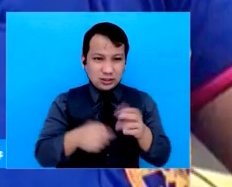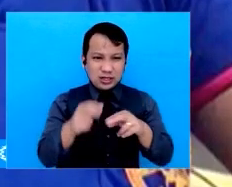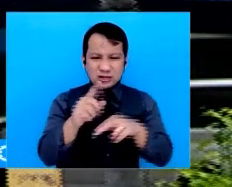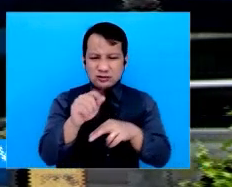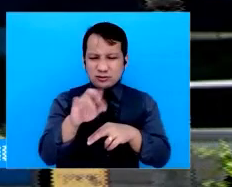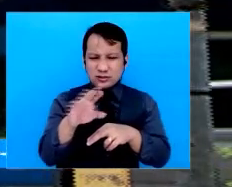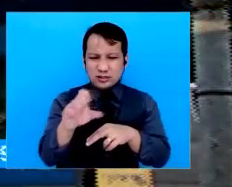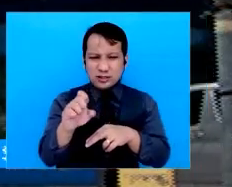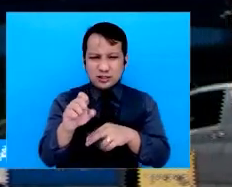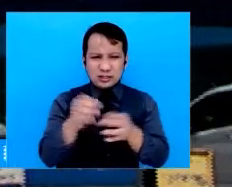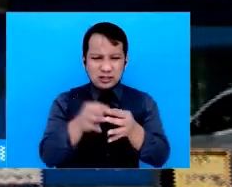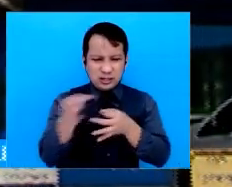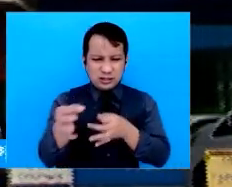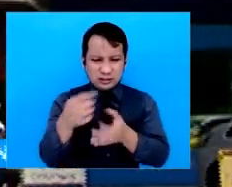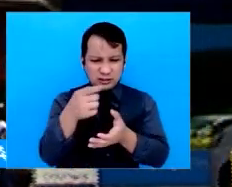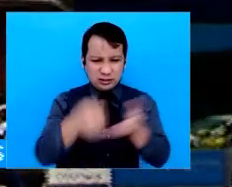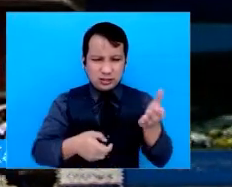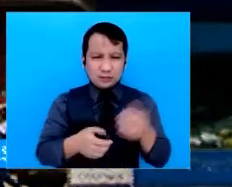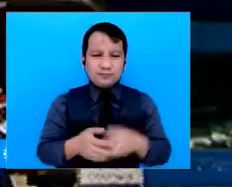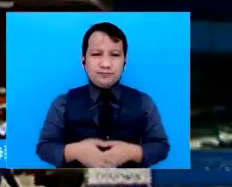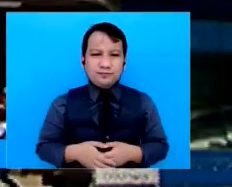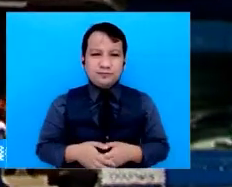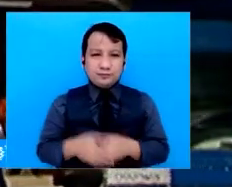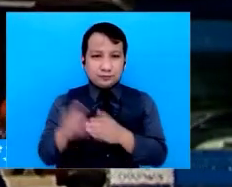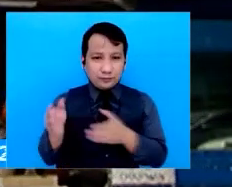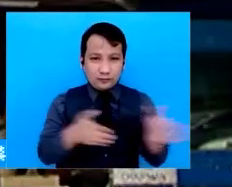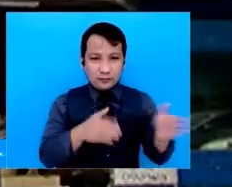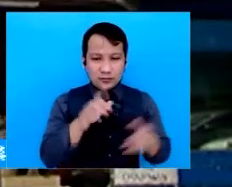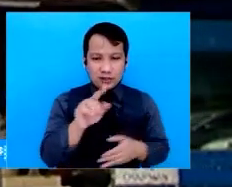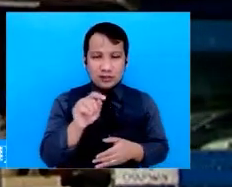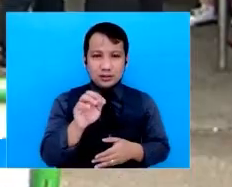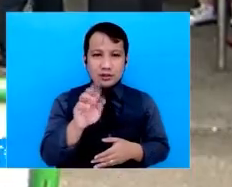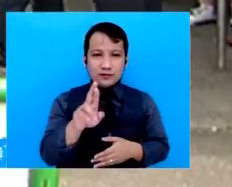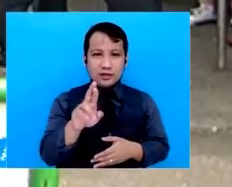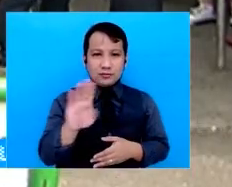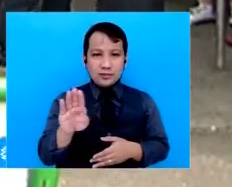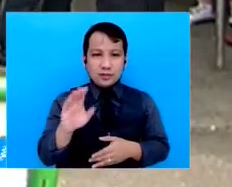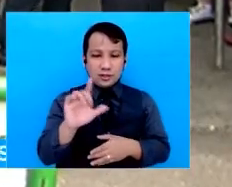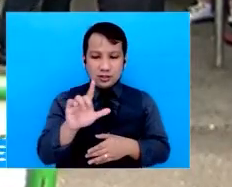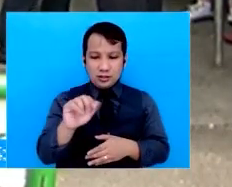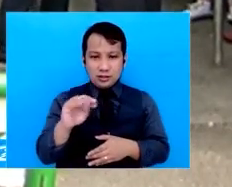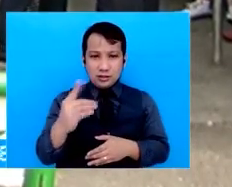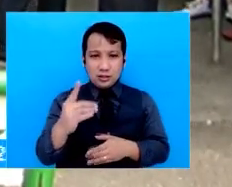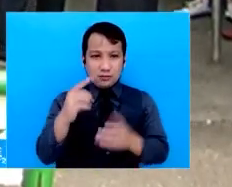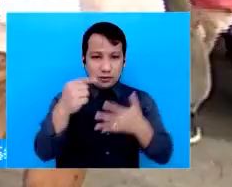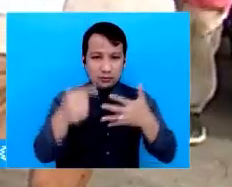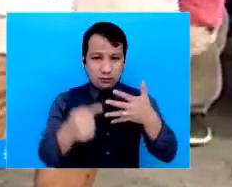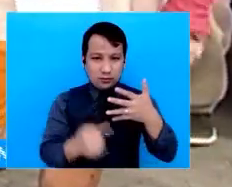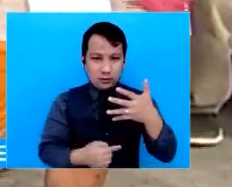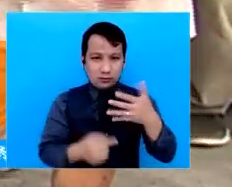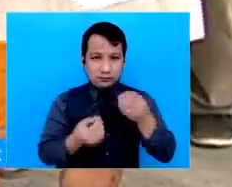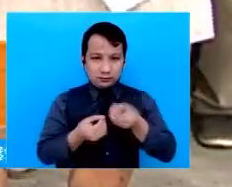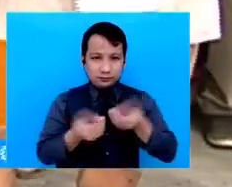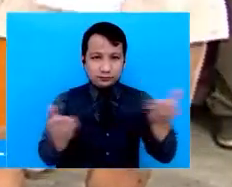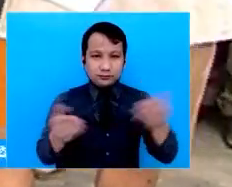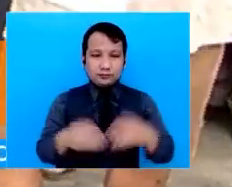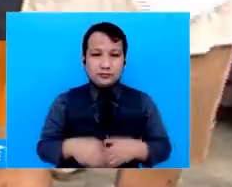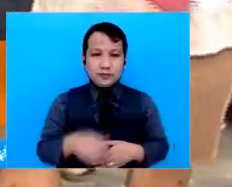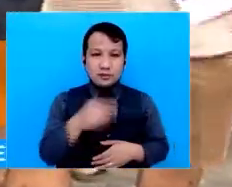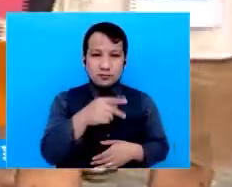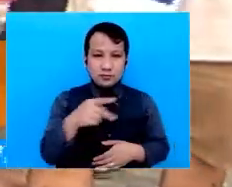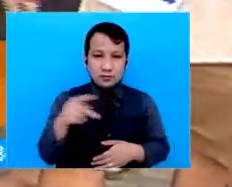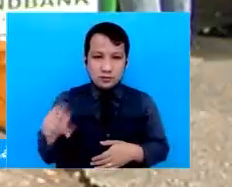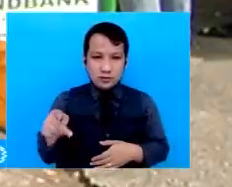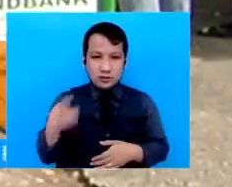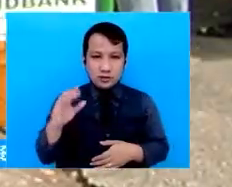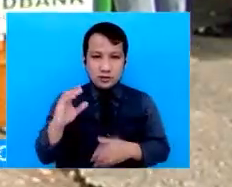sexta. Inaayos na rin ng LTFRB at Land Bank ang listahan nila para mabigyan ng PPP card ang ibang